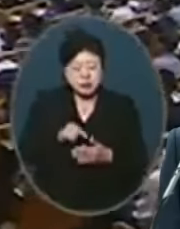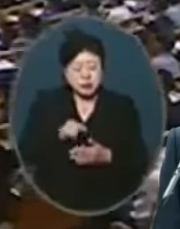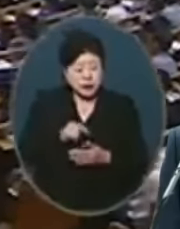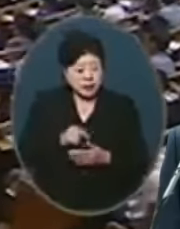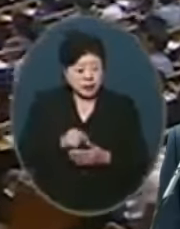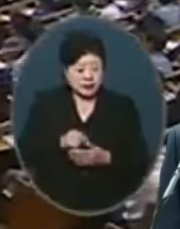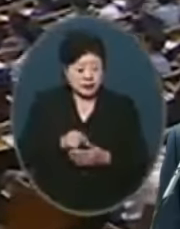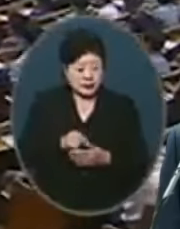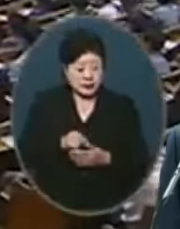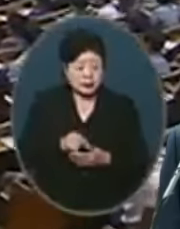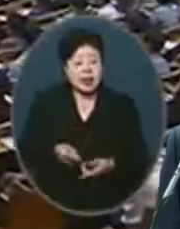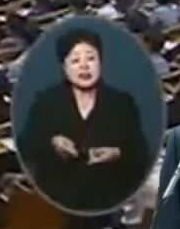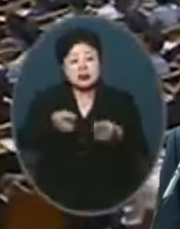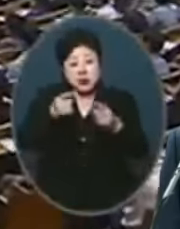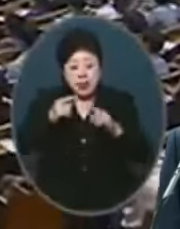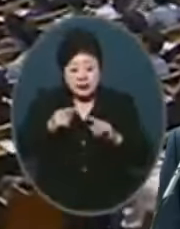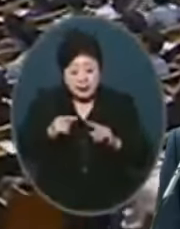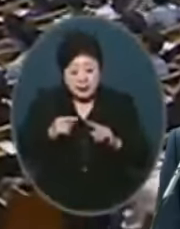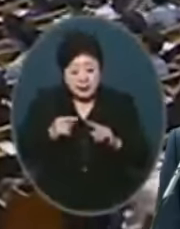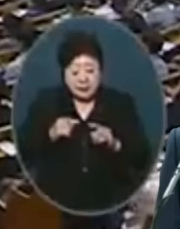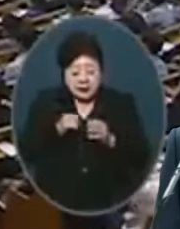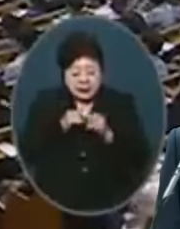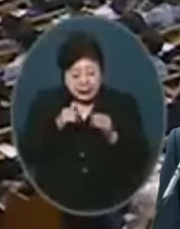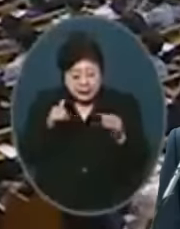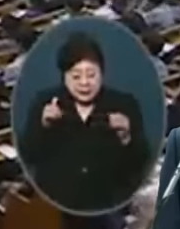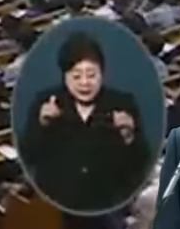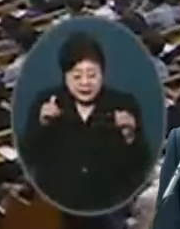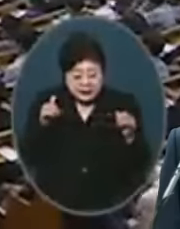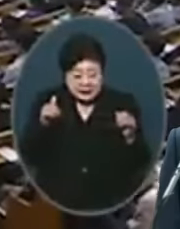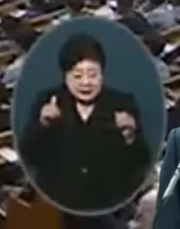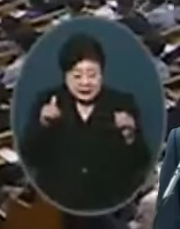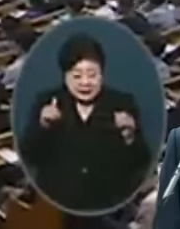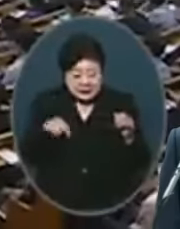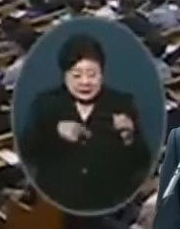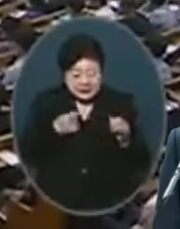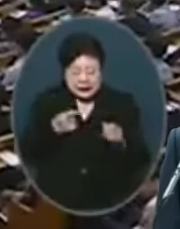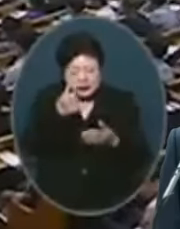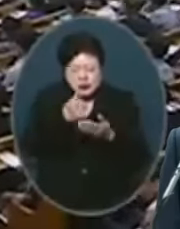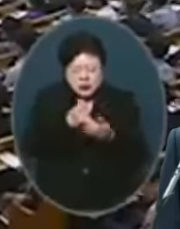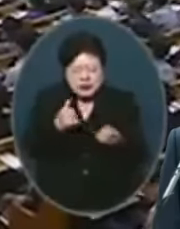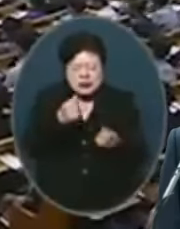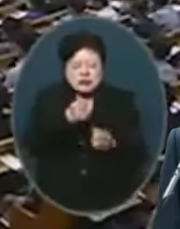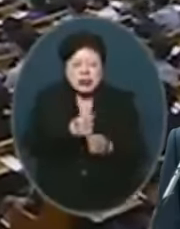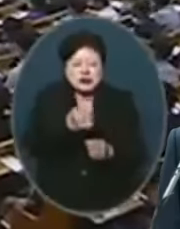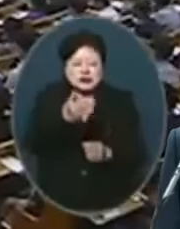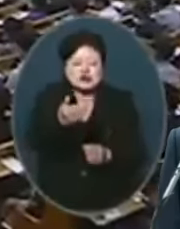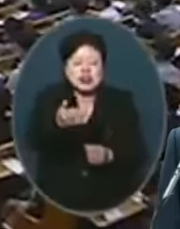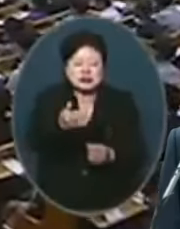마음속에 들어와서 사람들을 자기처럼 죄인으로 만들기